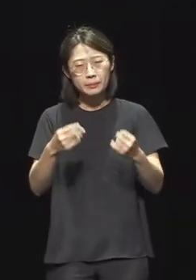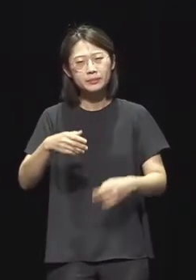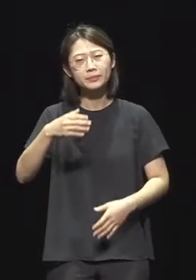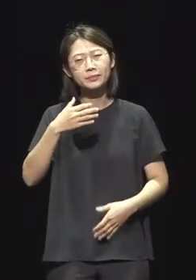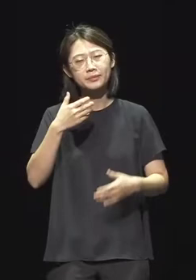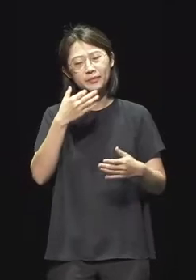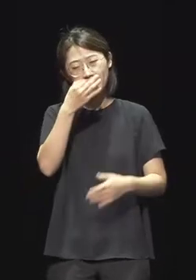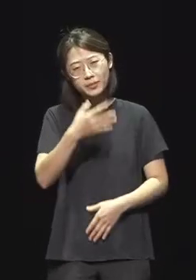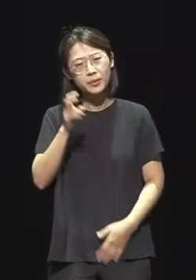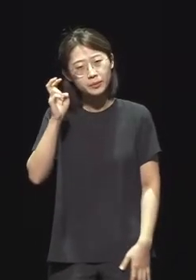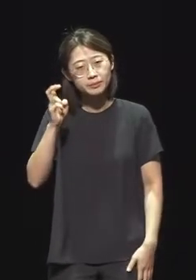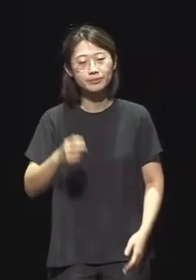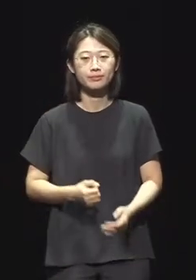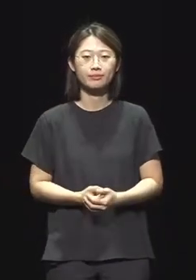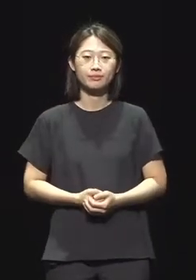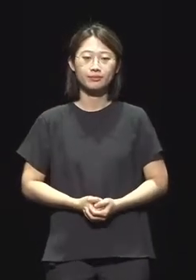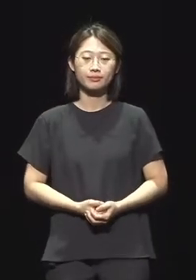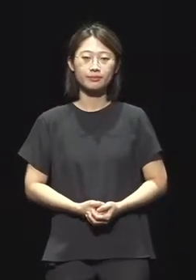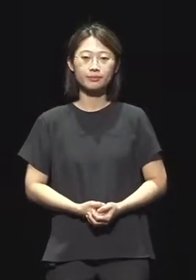많이 힘드시죠?